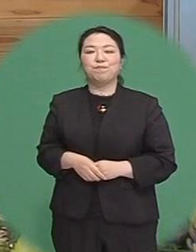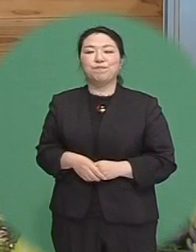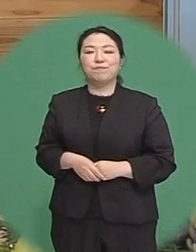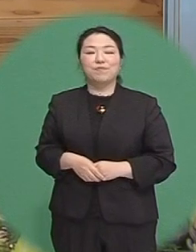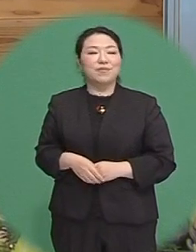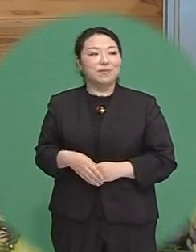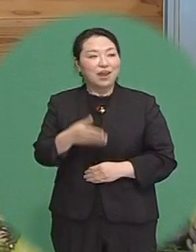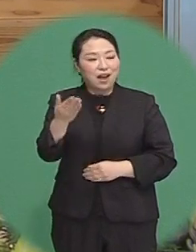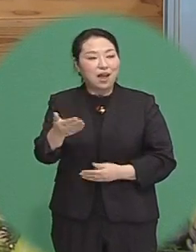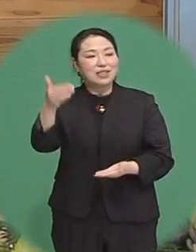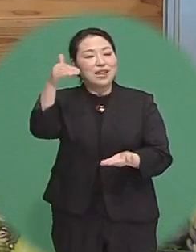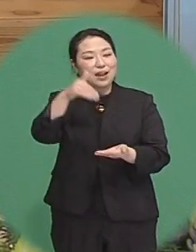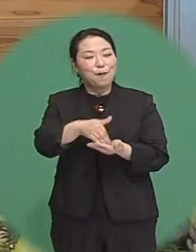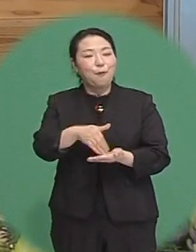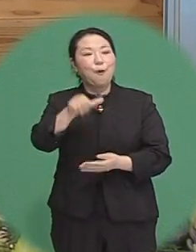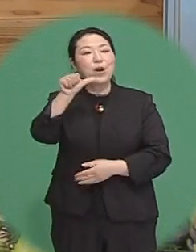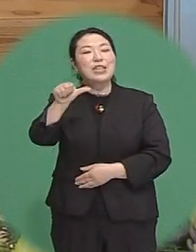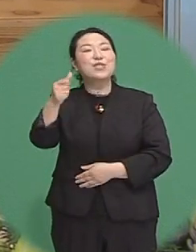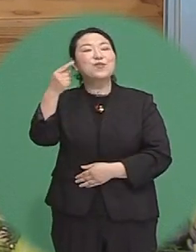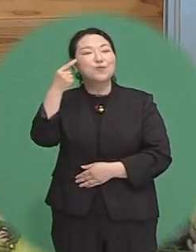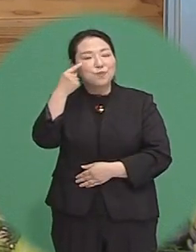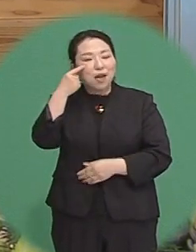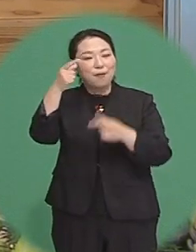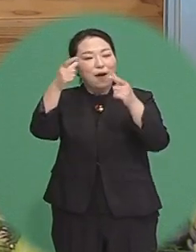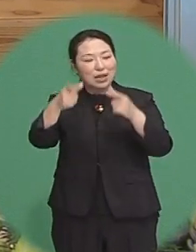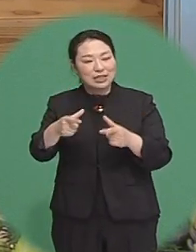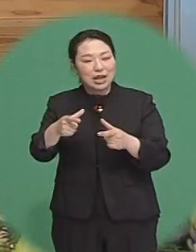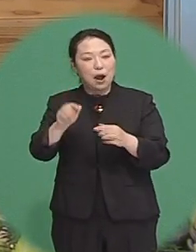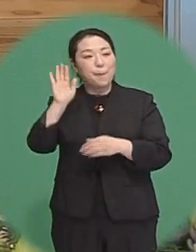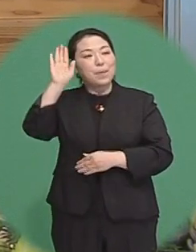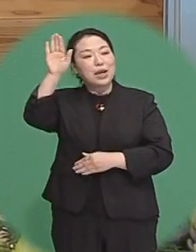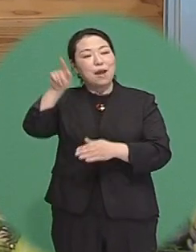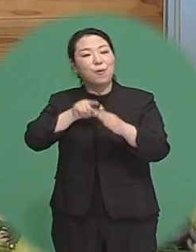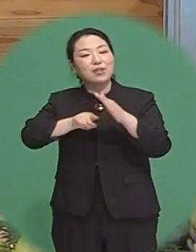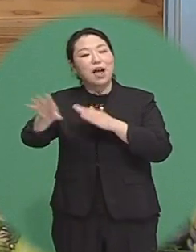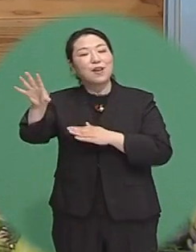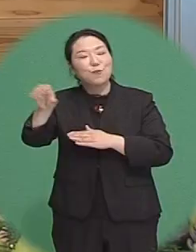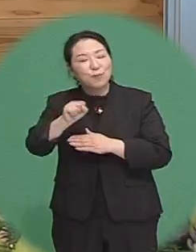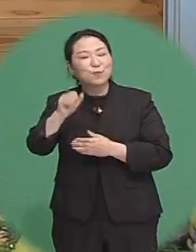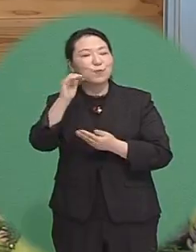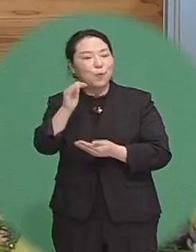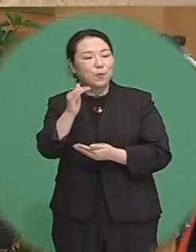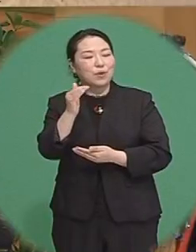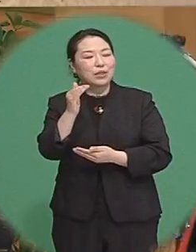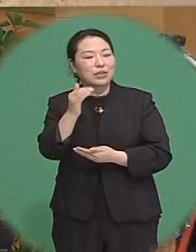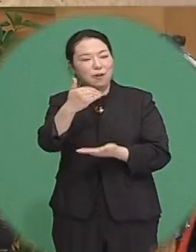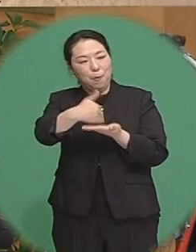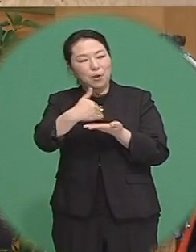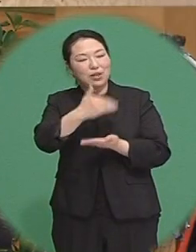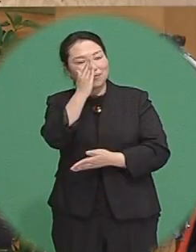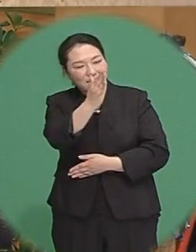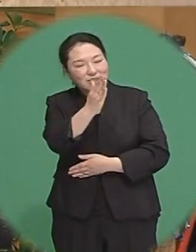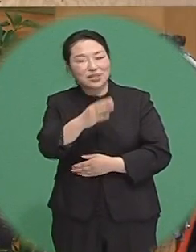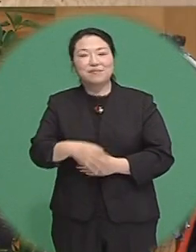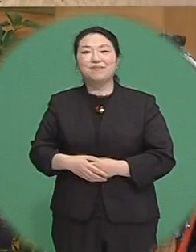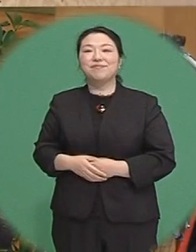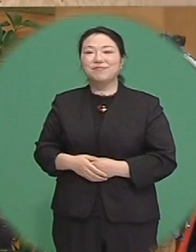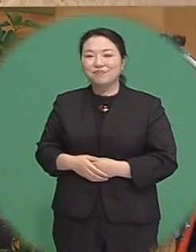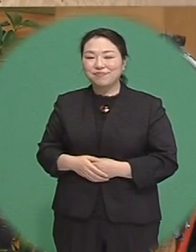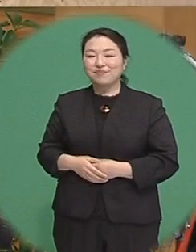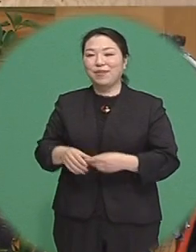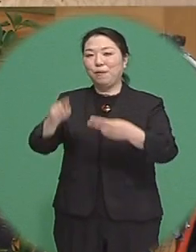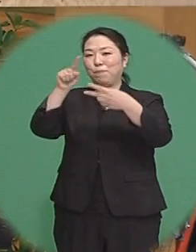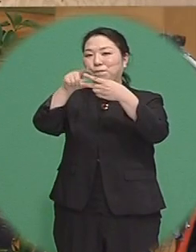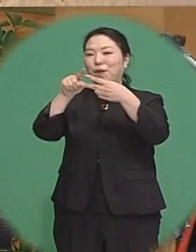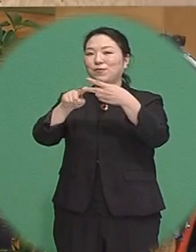それでは最後5つ目の柱未来を先取りすることについてもお聞かせくださいはい大きく2